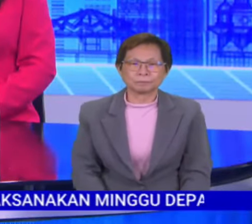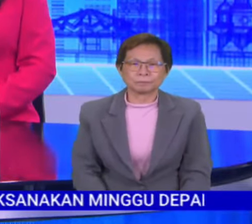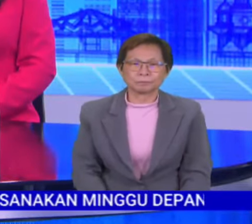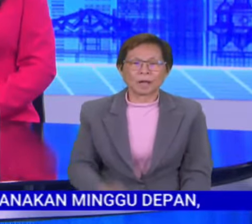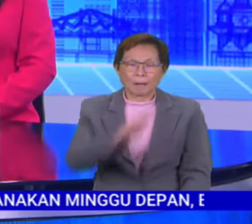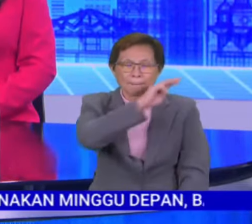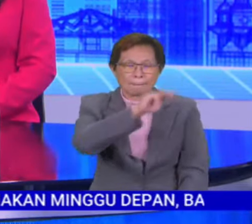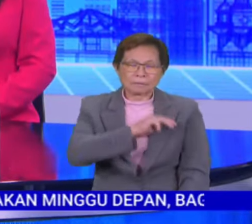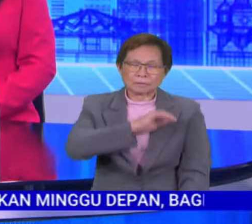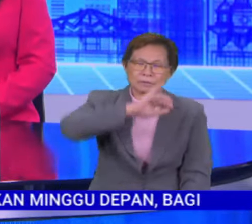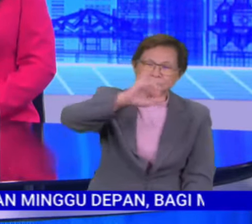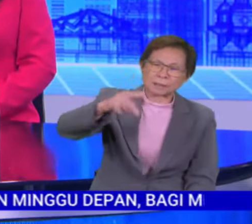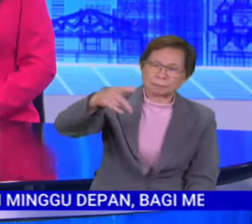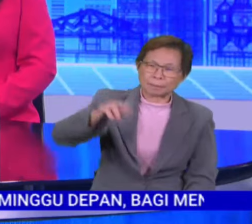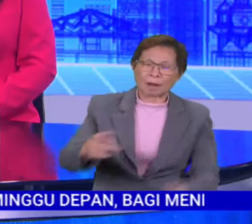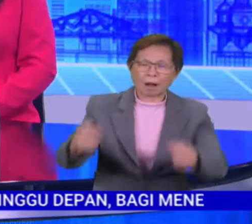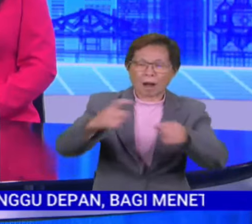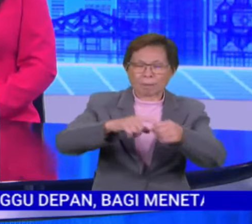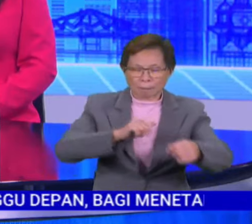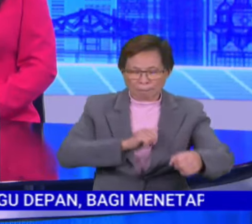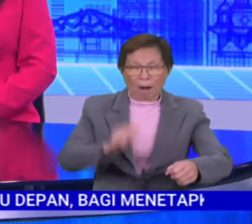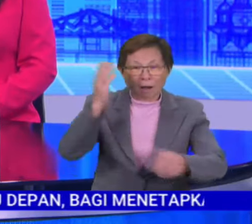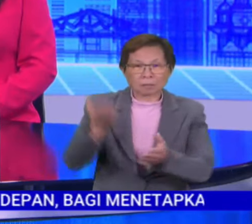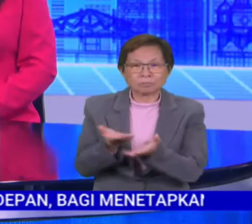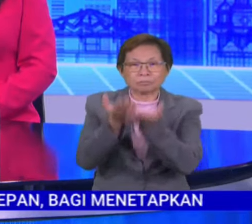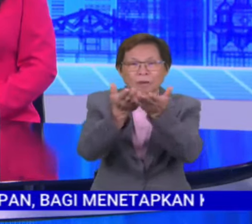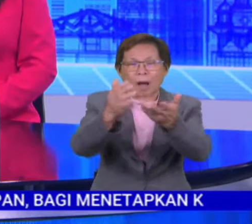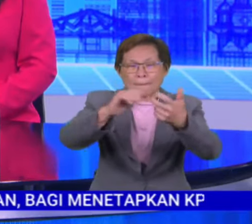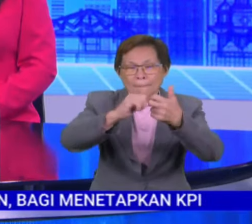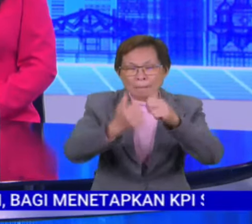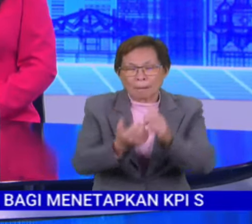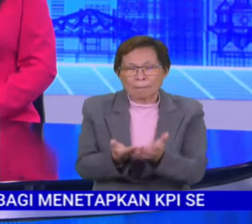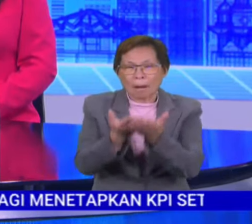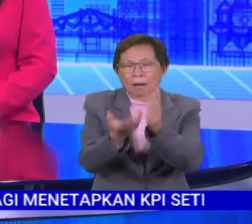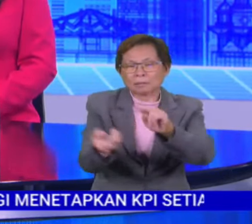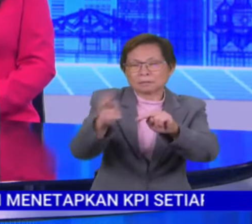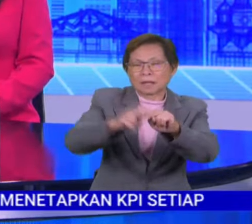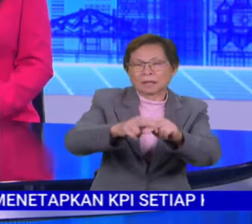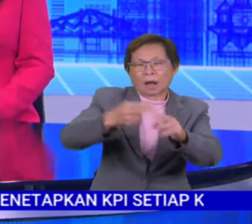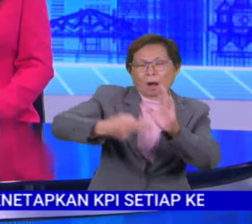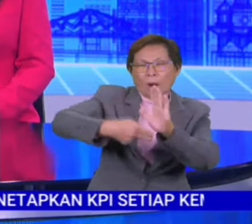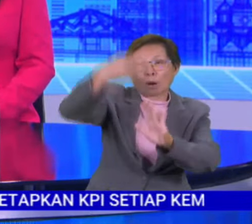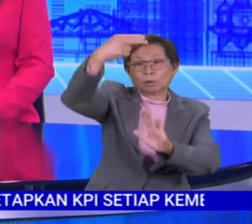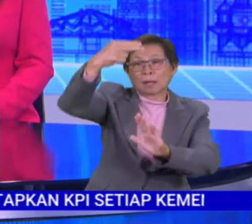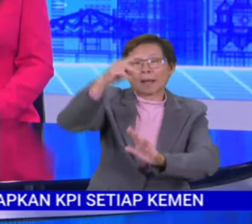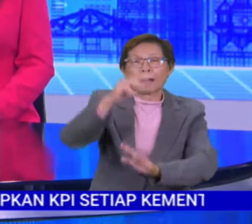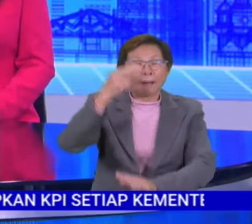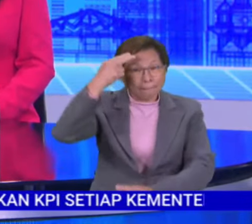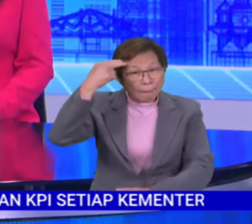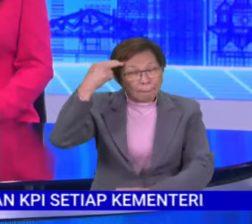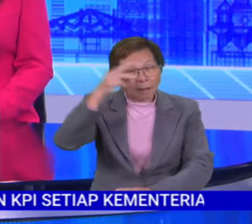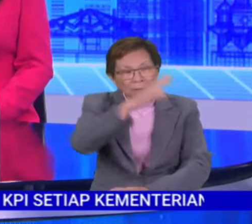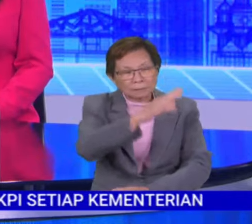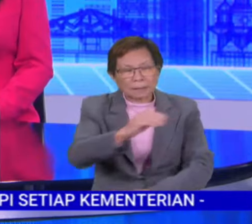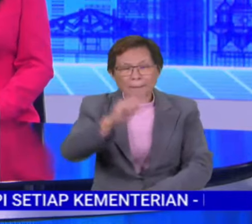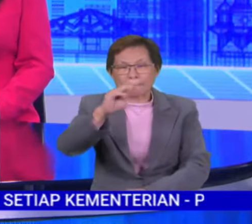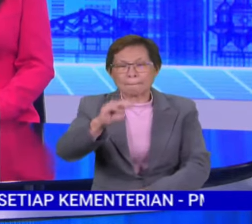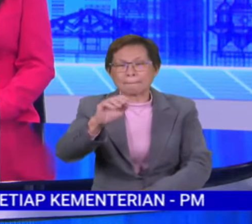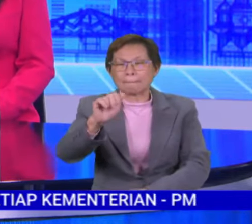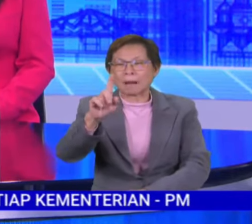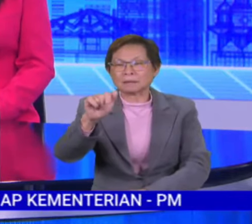Pihak Menteri di Jabatan Perdana Menteri Hal Ehwal Agama akan mengemukakan isu berhubung kenaikan harga hotel di Mekah dan Madinah kepada Menteri Haji